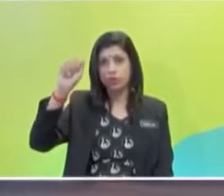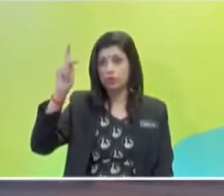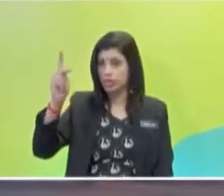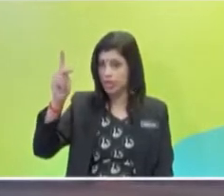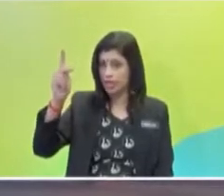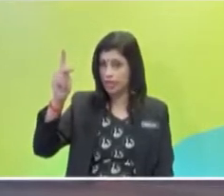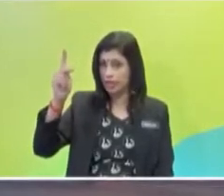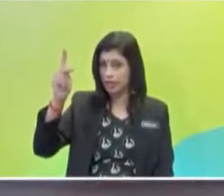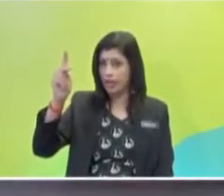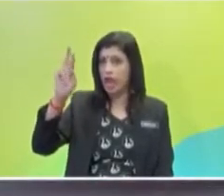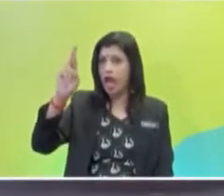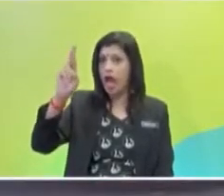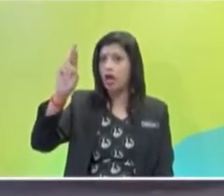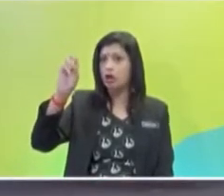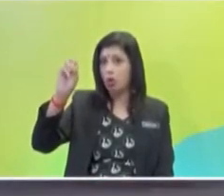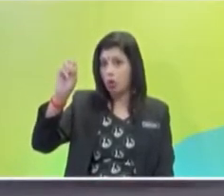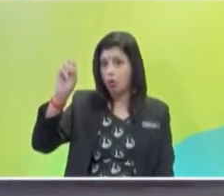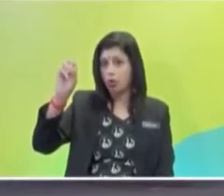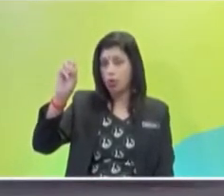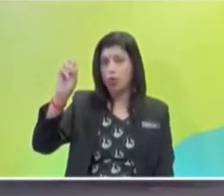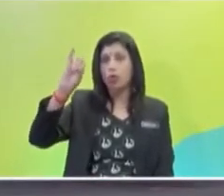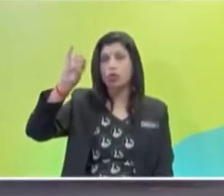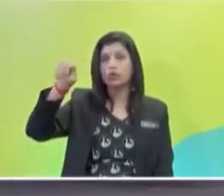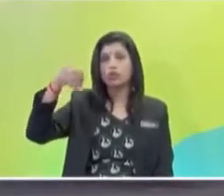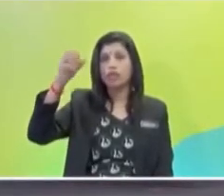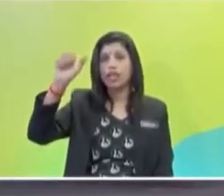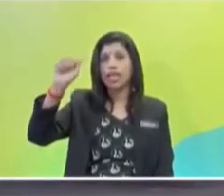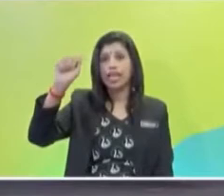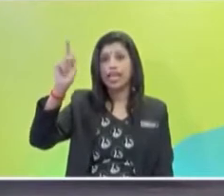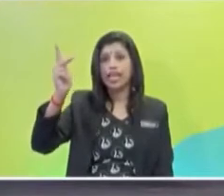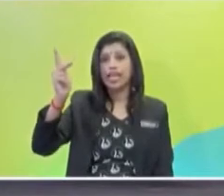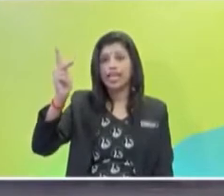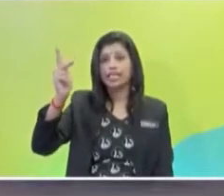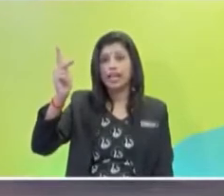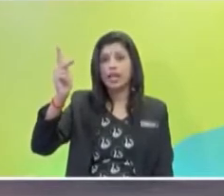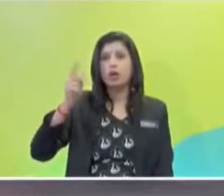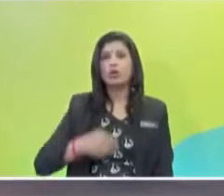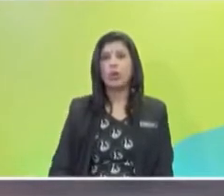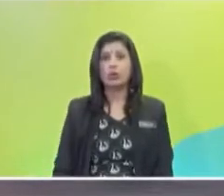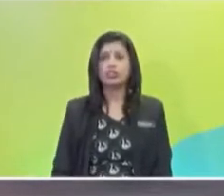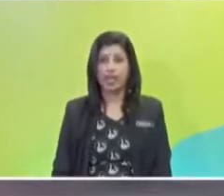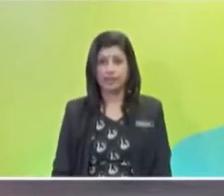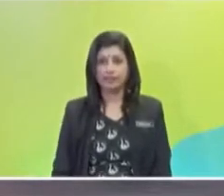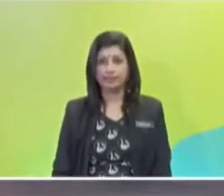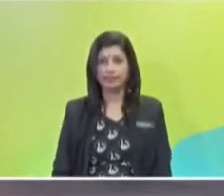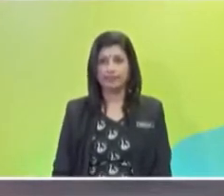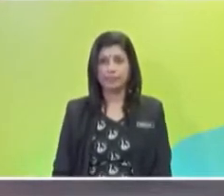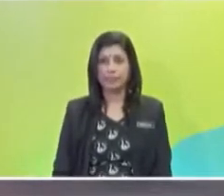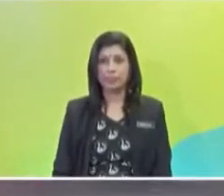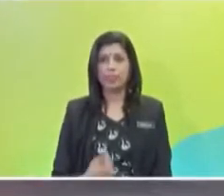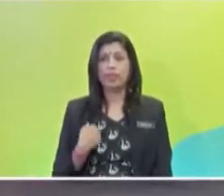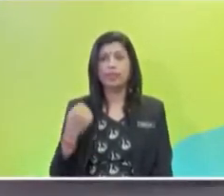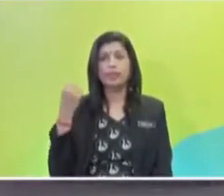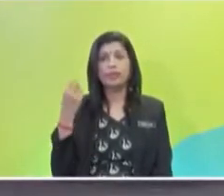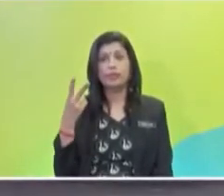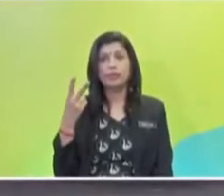perkataan rojak? R O R O J A K jak. Rojak. Ada berapa suku kata kat